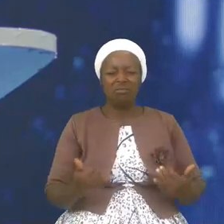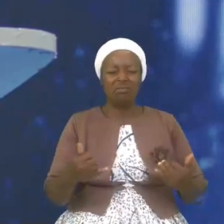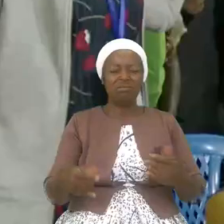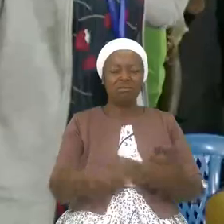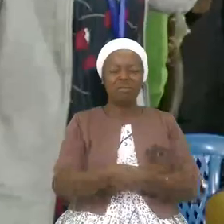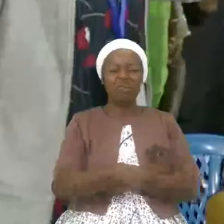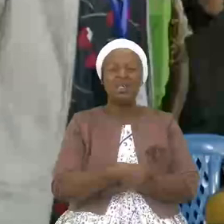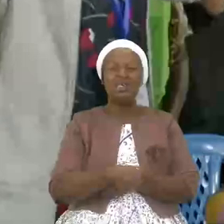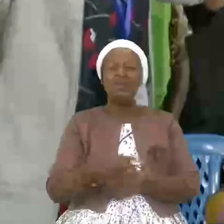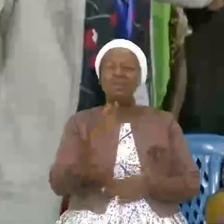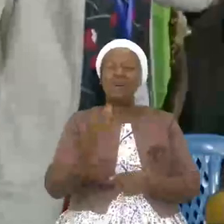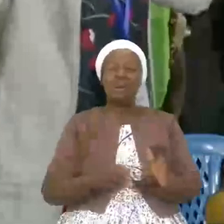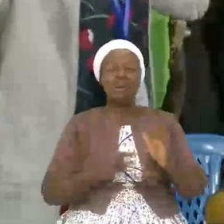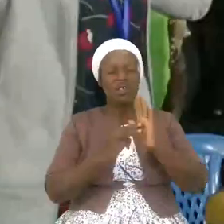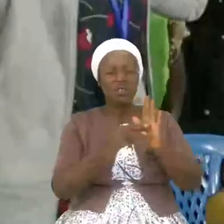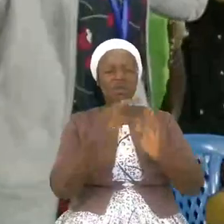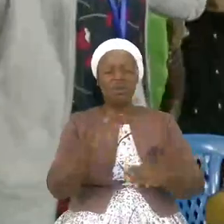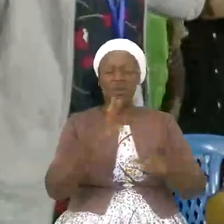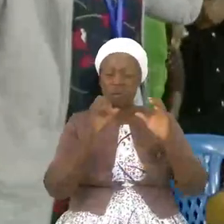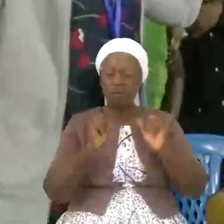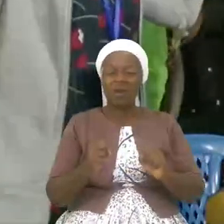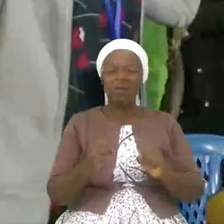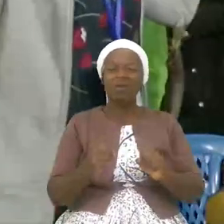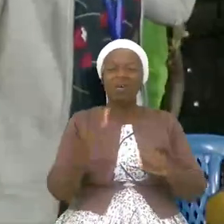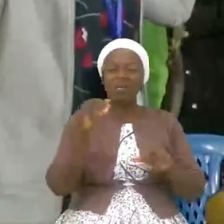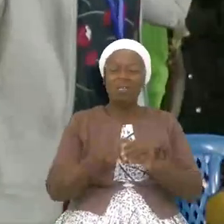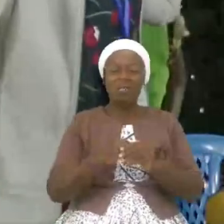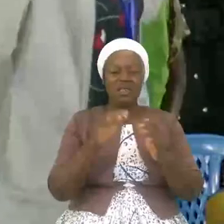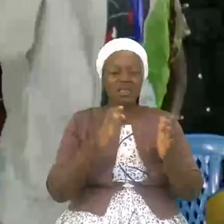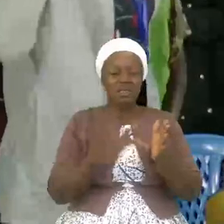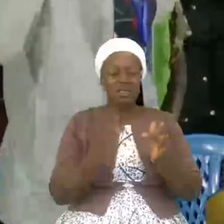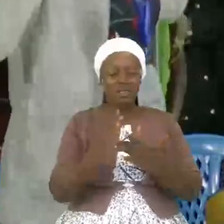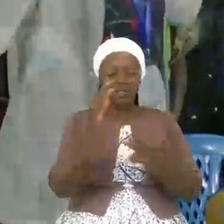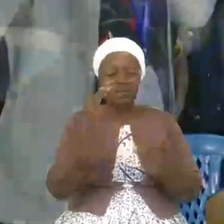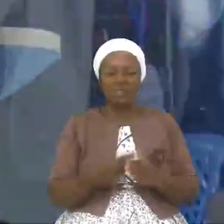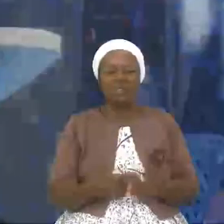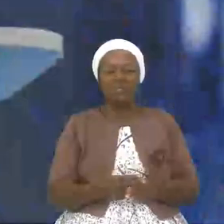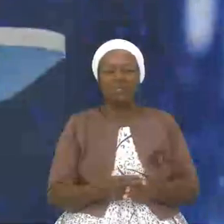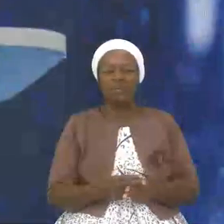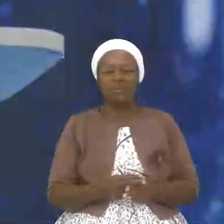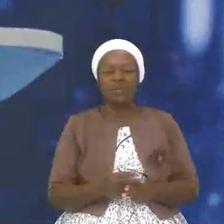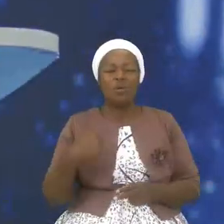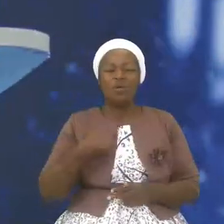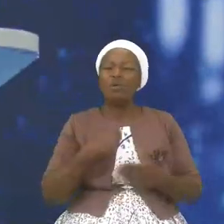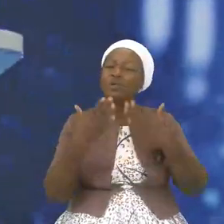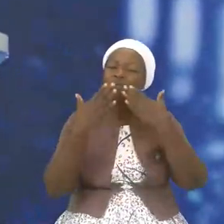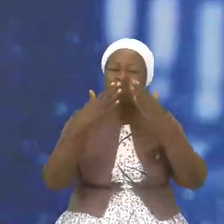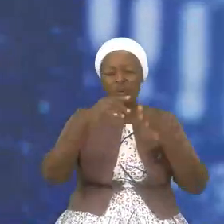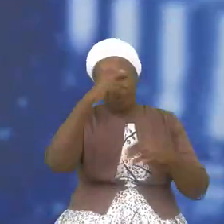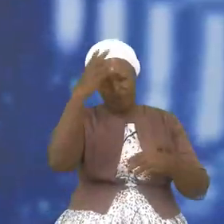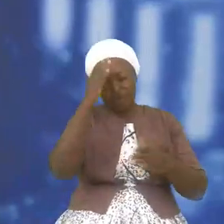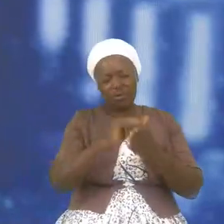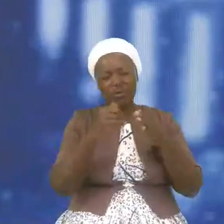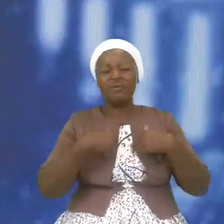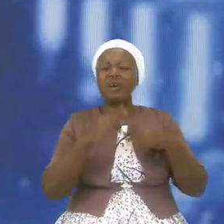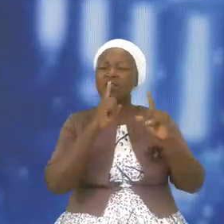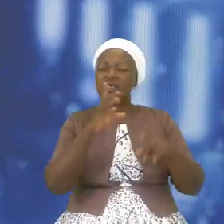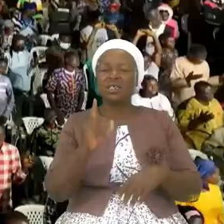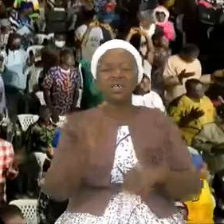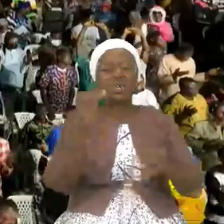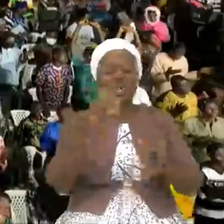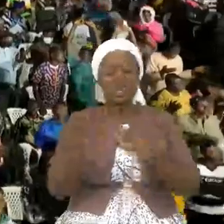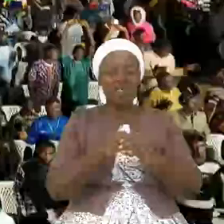jour, par la manifestation de ta puissance au nom de Jésus. Nous te remercions parce que nous savons que